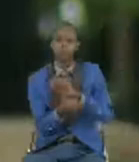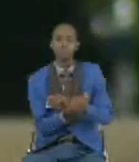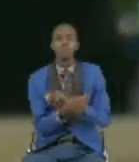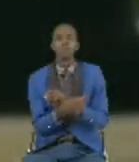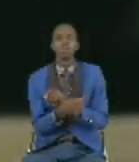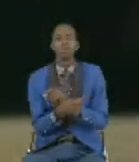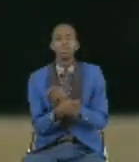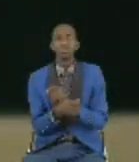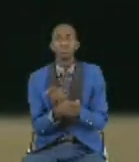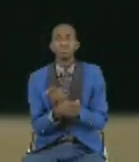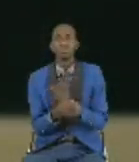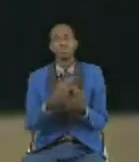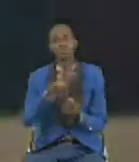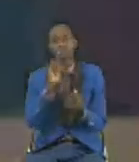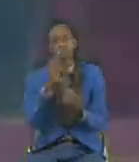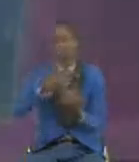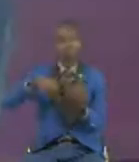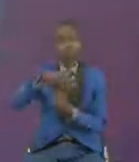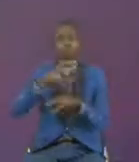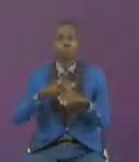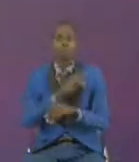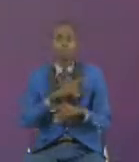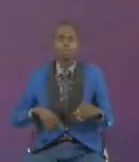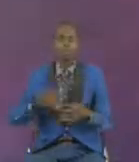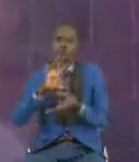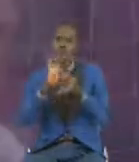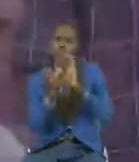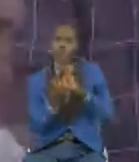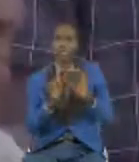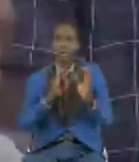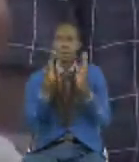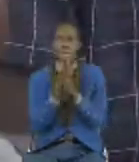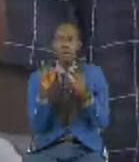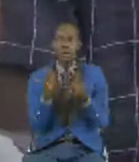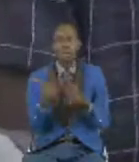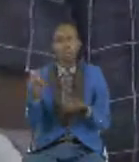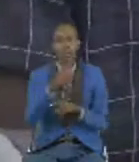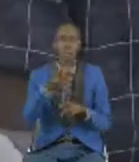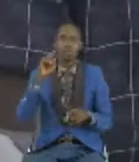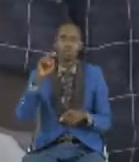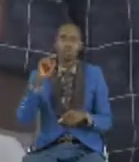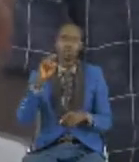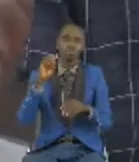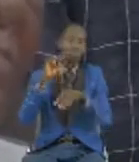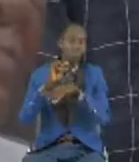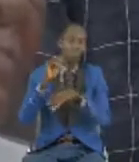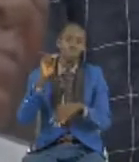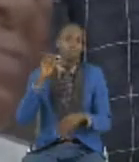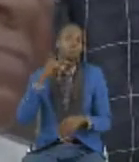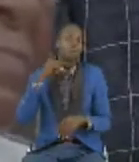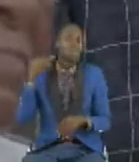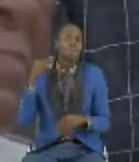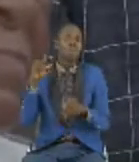Seigneur. La conversion, et je prie, comme nous prêchons, comme nous proclamons